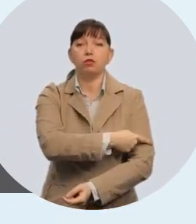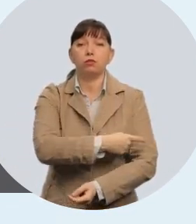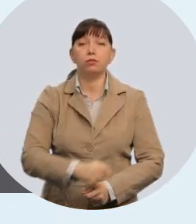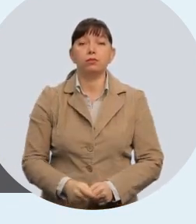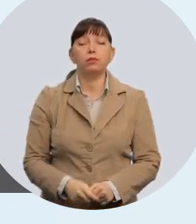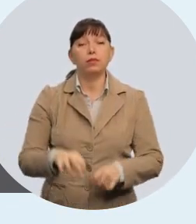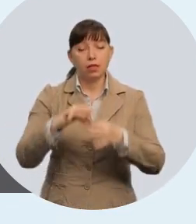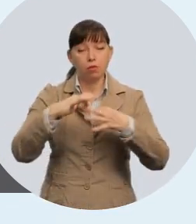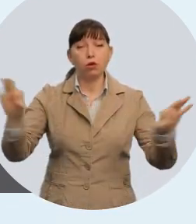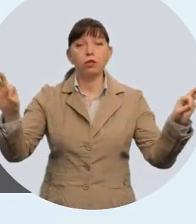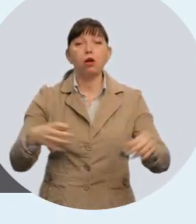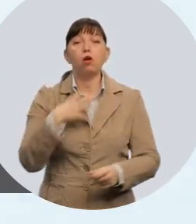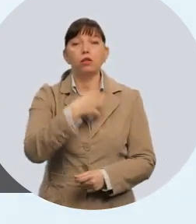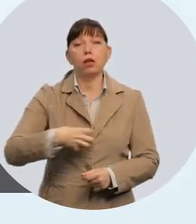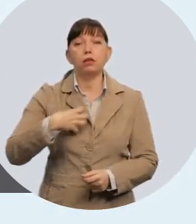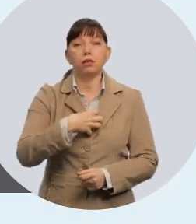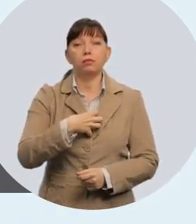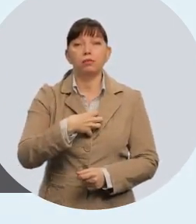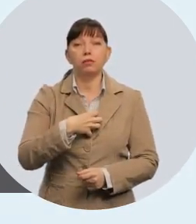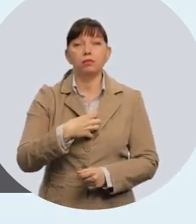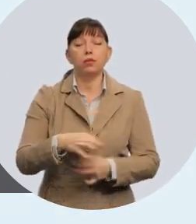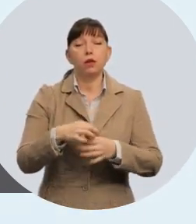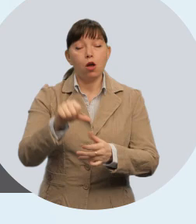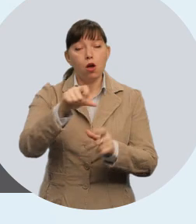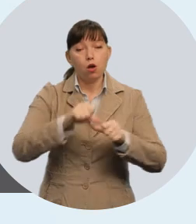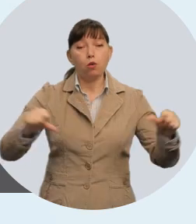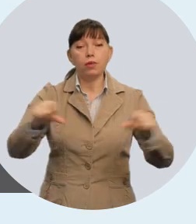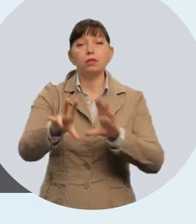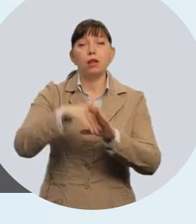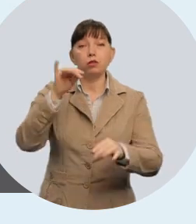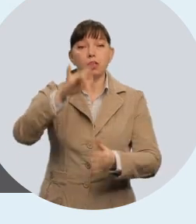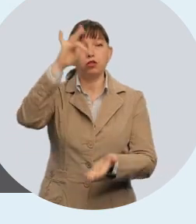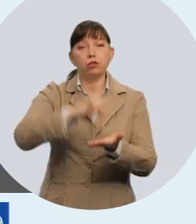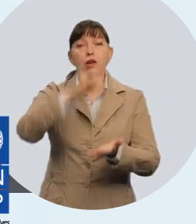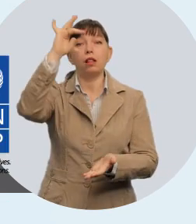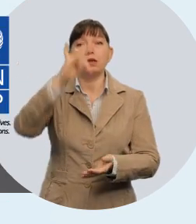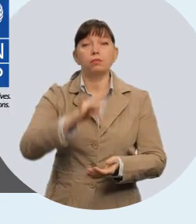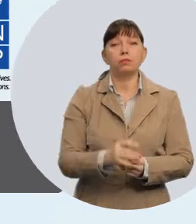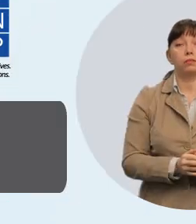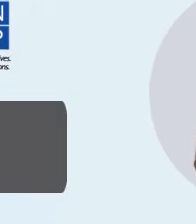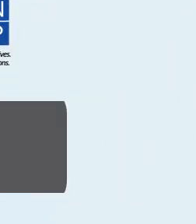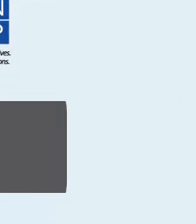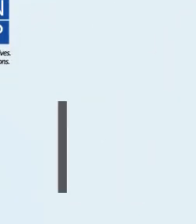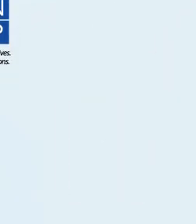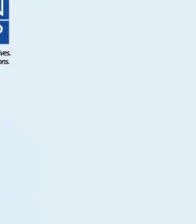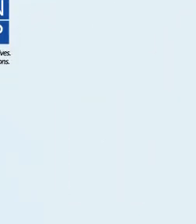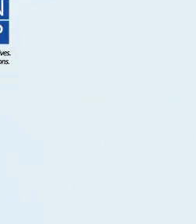puternici. Democrația contează. Comisia Electorală Centrală.